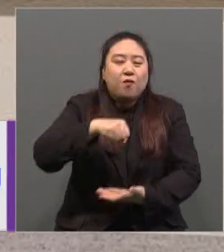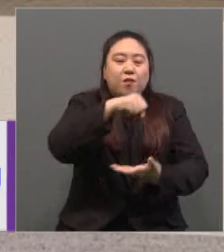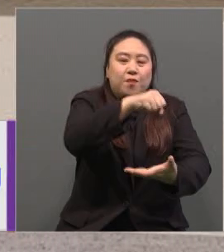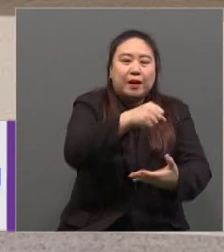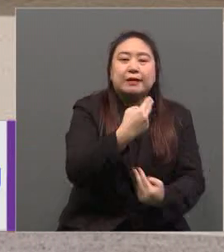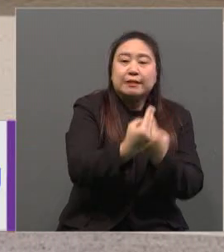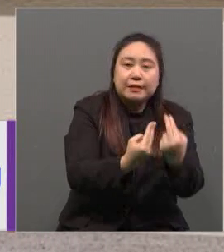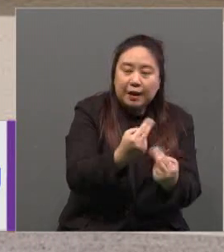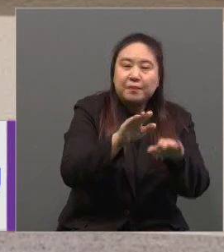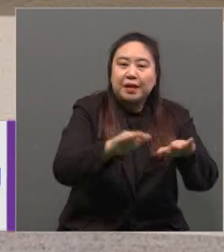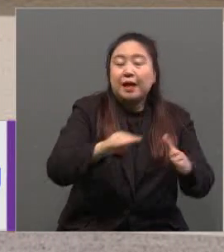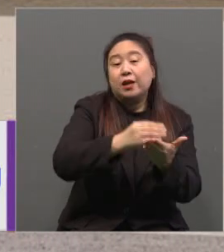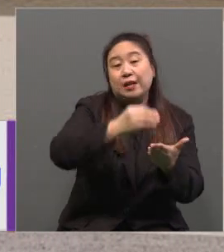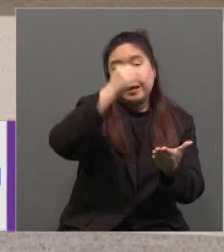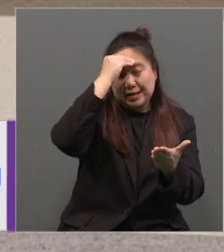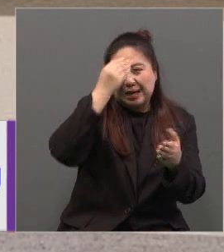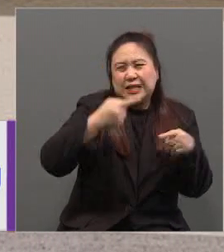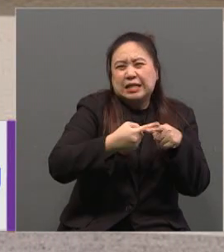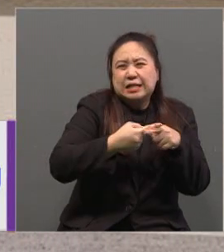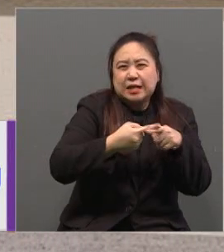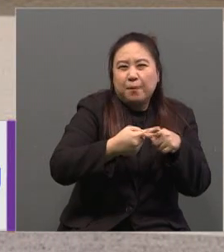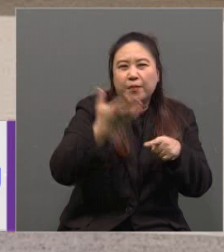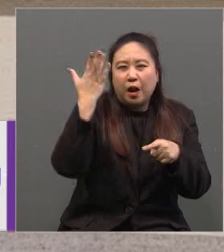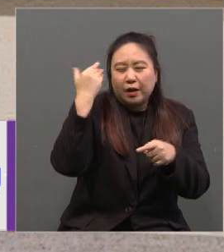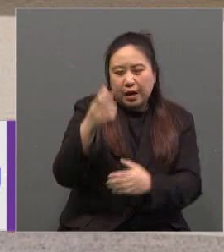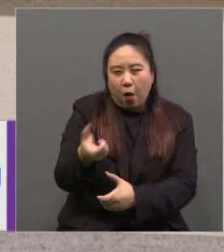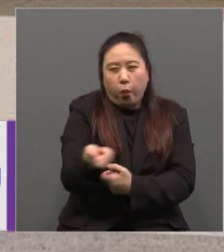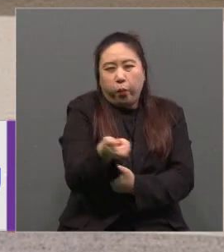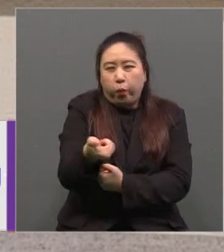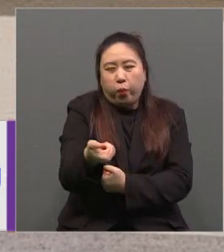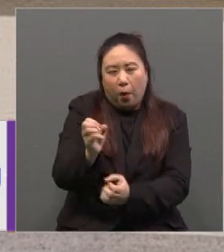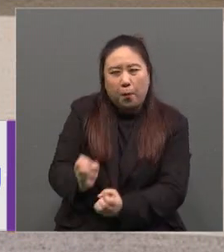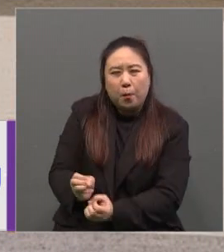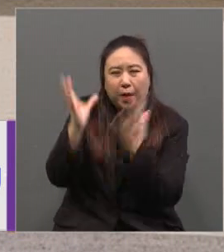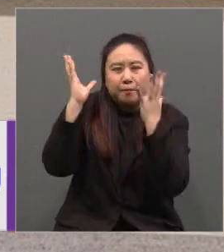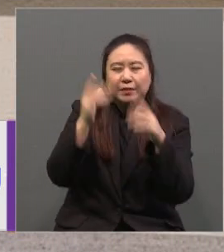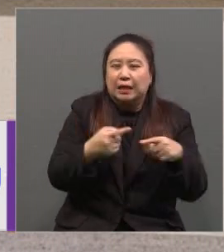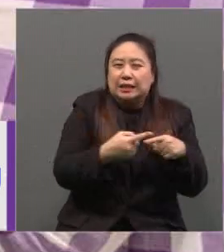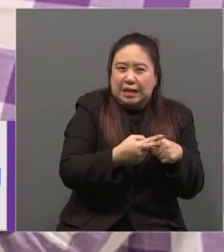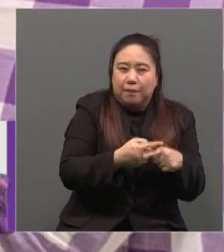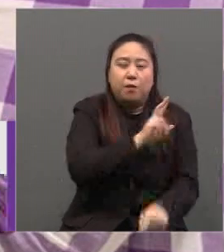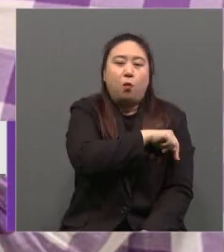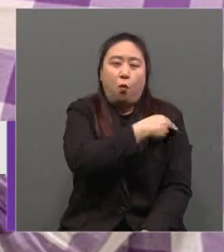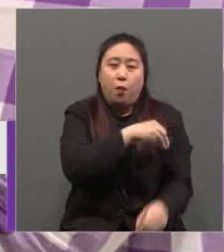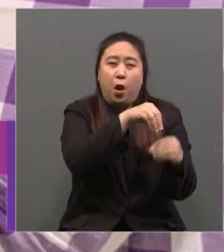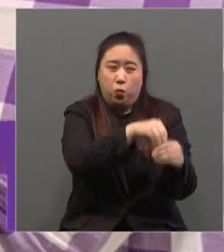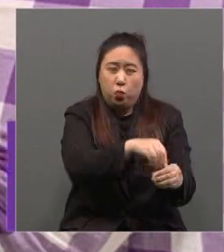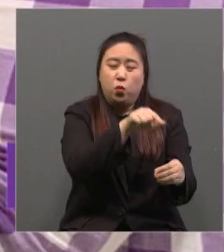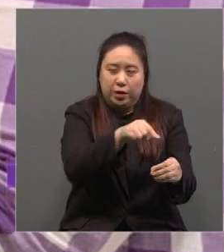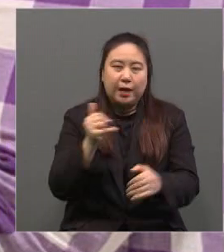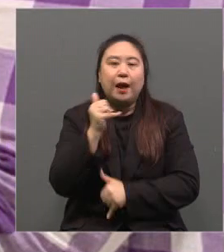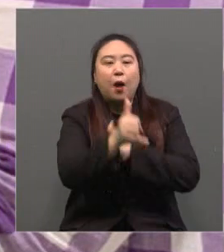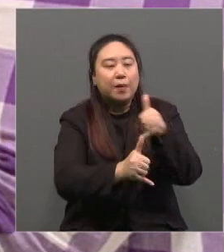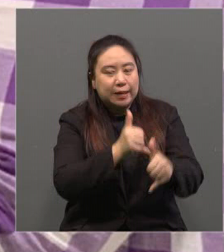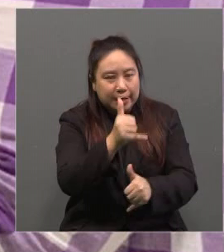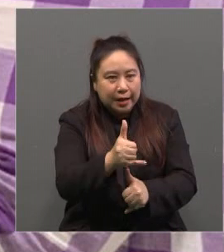จนักเรียนโรงเรียนราชวินิตมัธยมที่ได้รับบาดเจ็บจากเหตุถังดับเพลิงระเบิดและเข้ารับการรักษาที่โรงพยาบาลกลาง